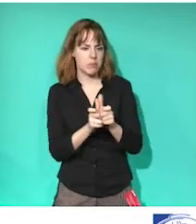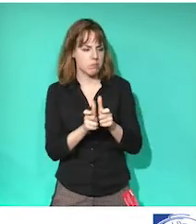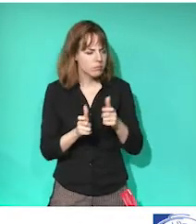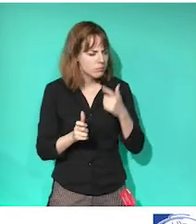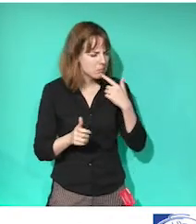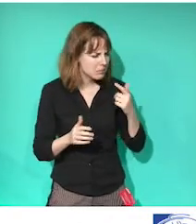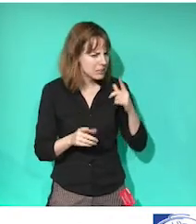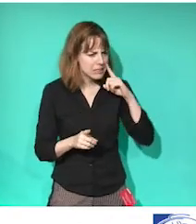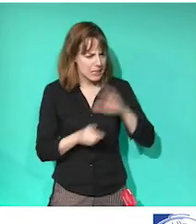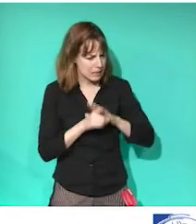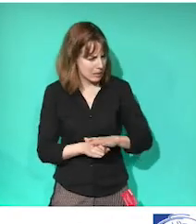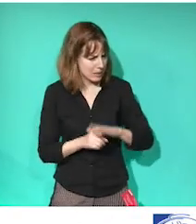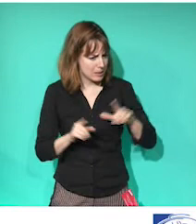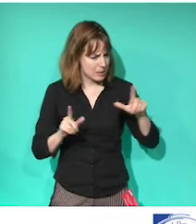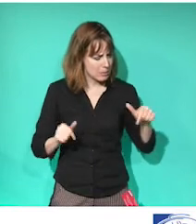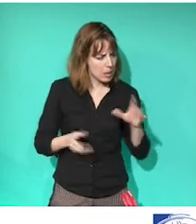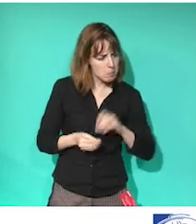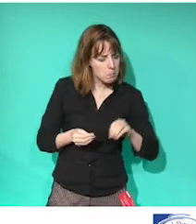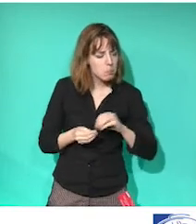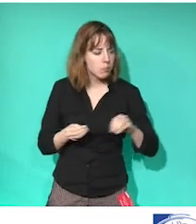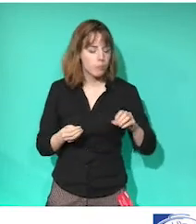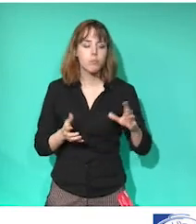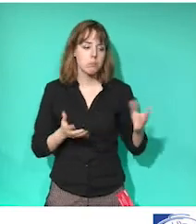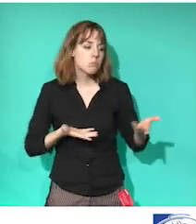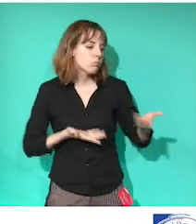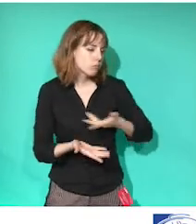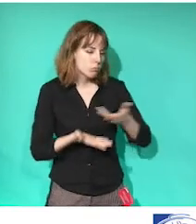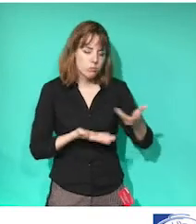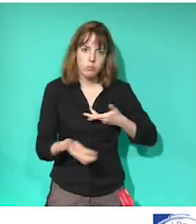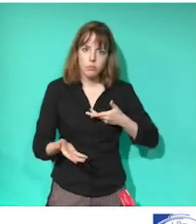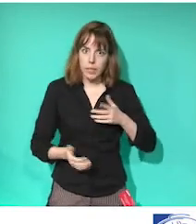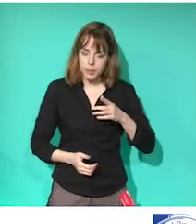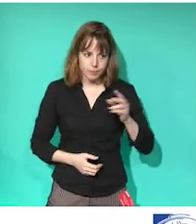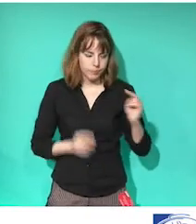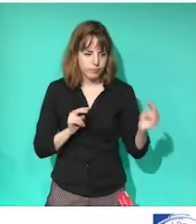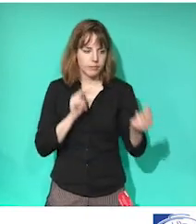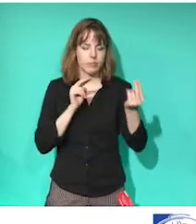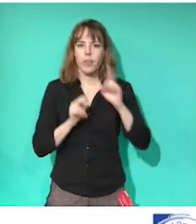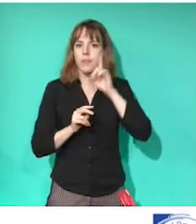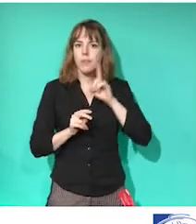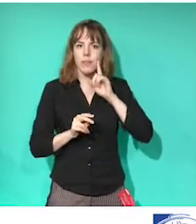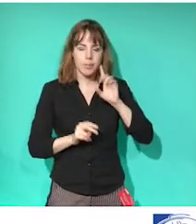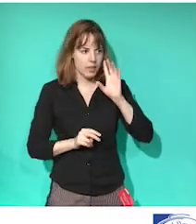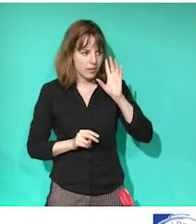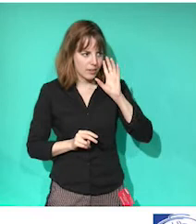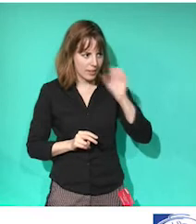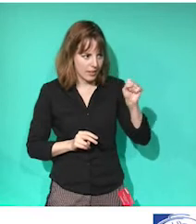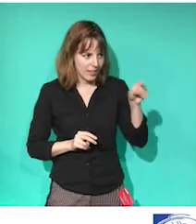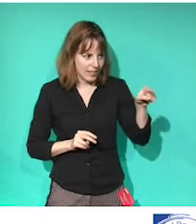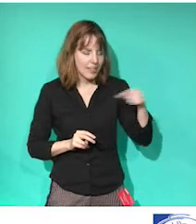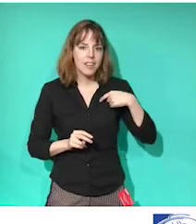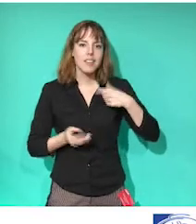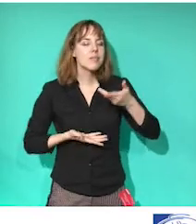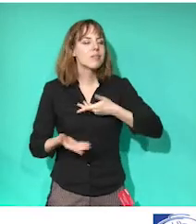et d'égalité. Et on a eu un dialogue et je vois partout, dans les yeux des femmes, quand je parle, des petites étoiles qui